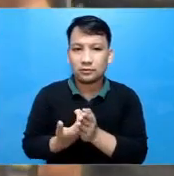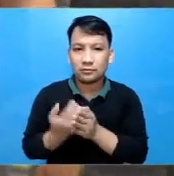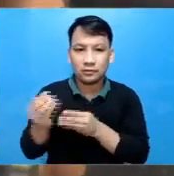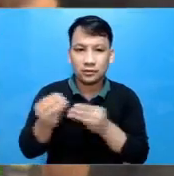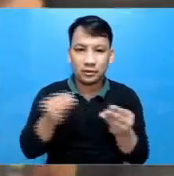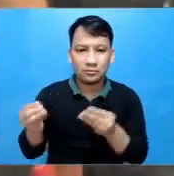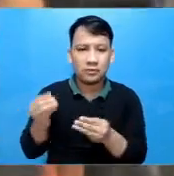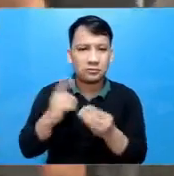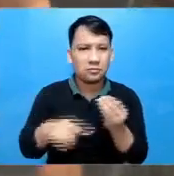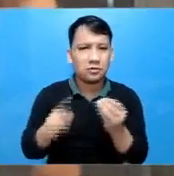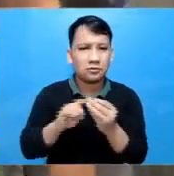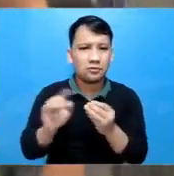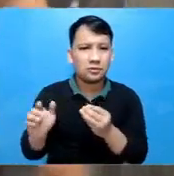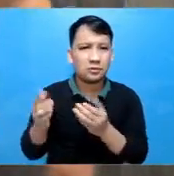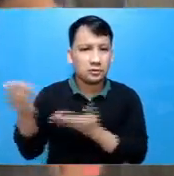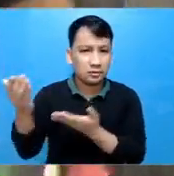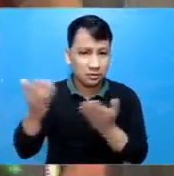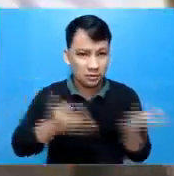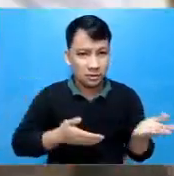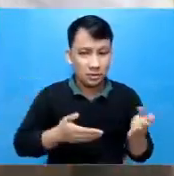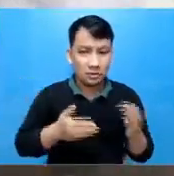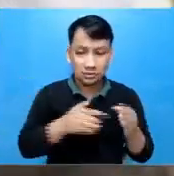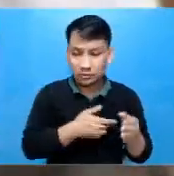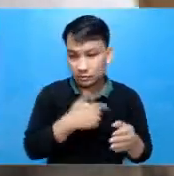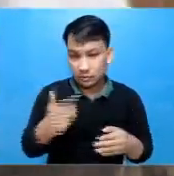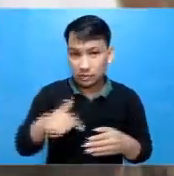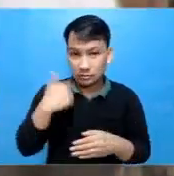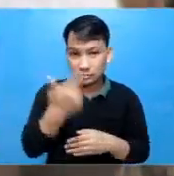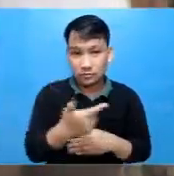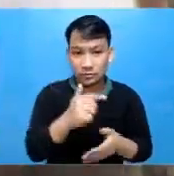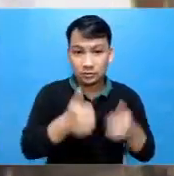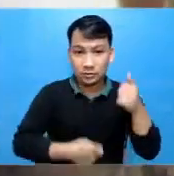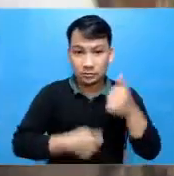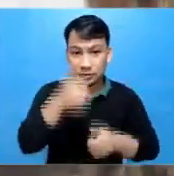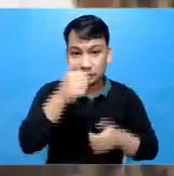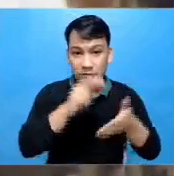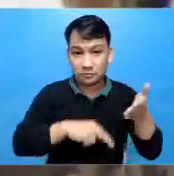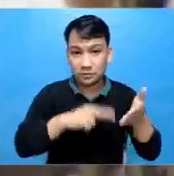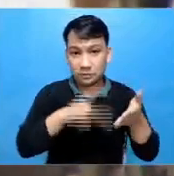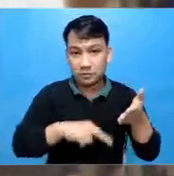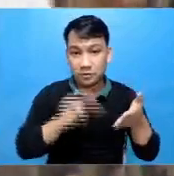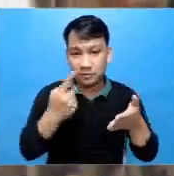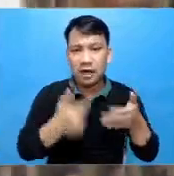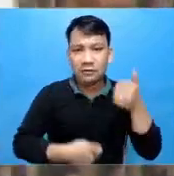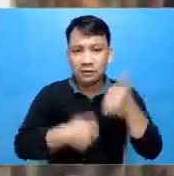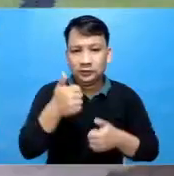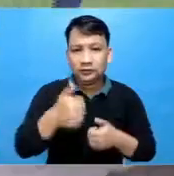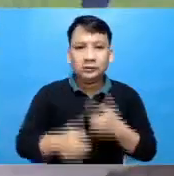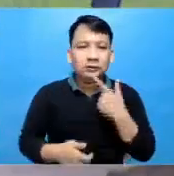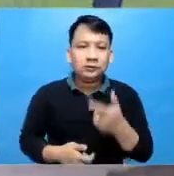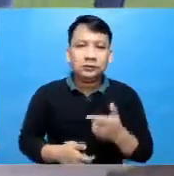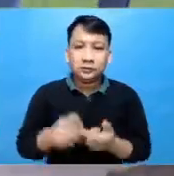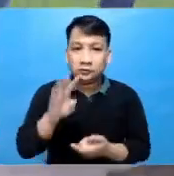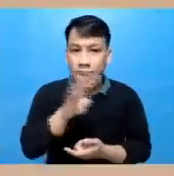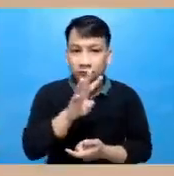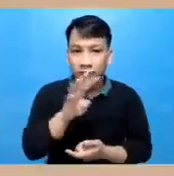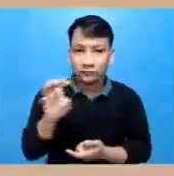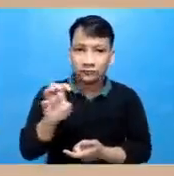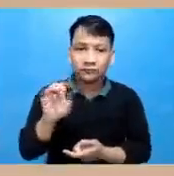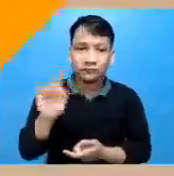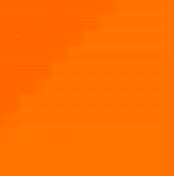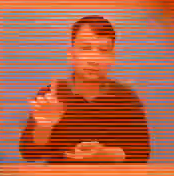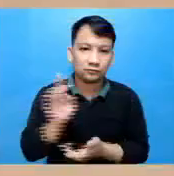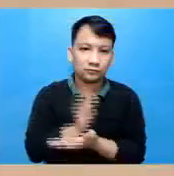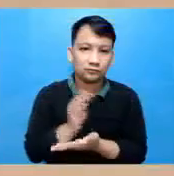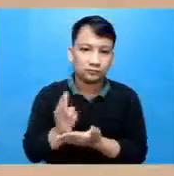Yan ay matapos ipasa ng lower house sa second reading ang stimulus package worth 401 billion pesos. Hindi